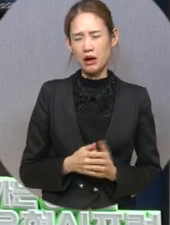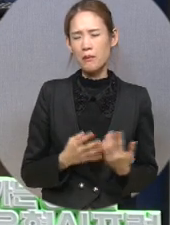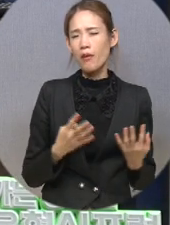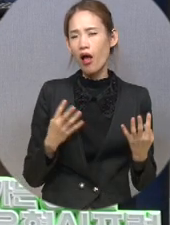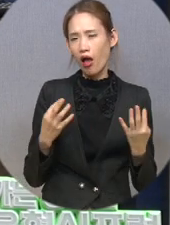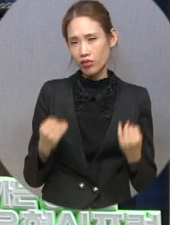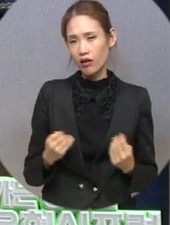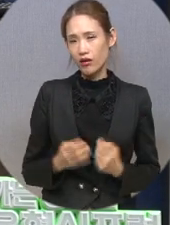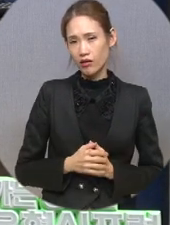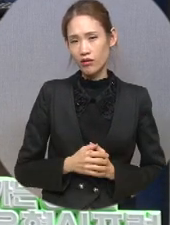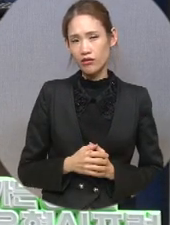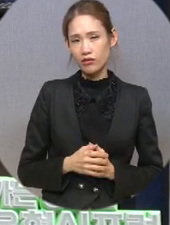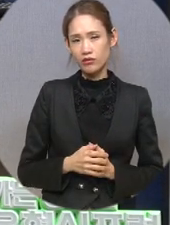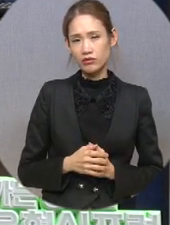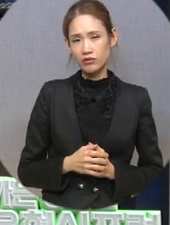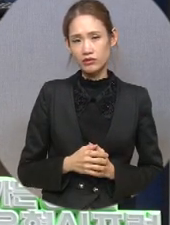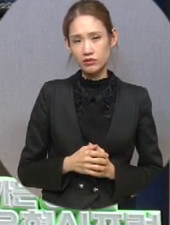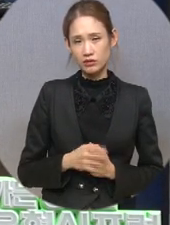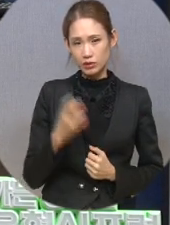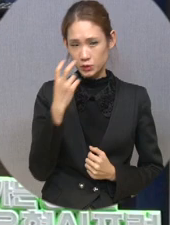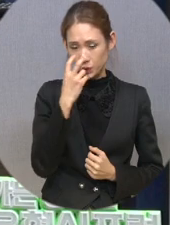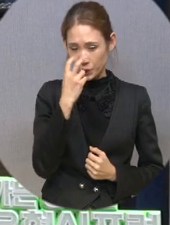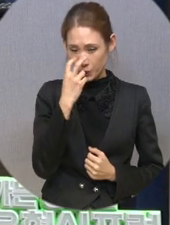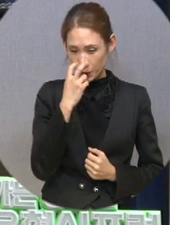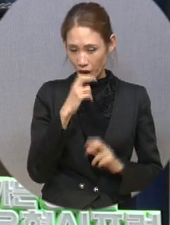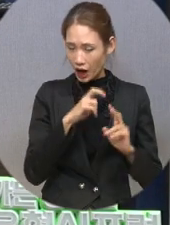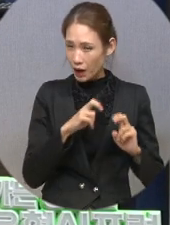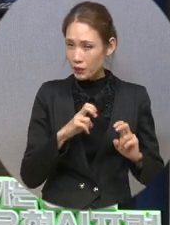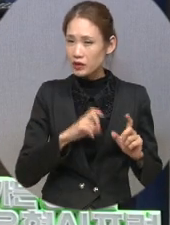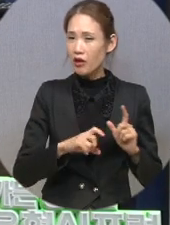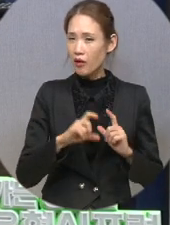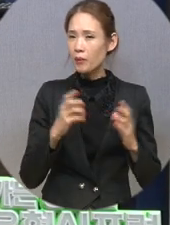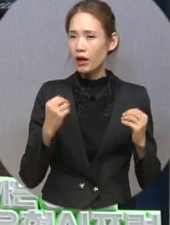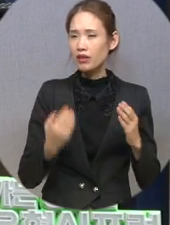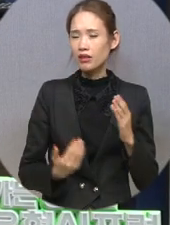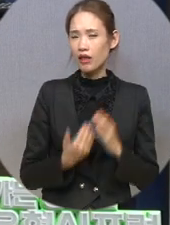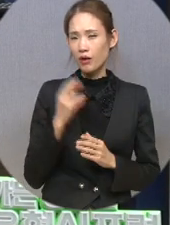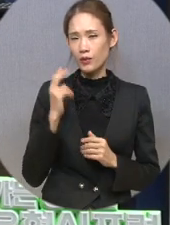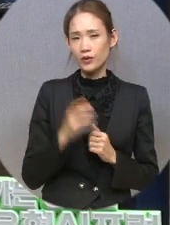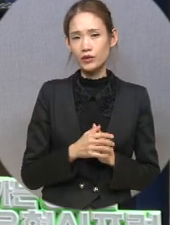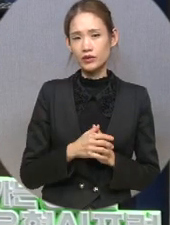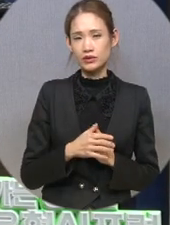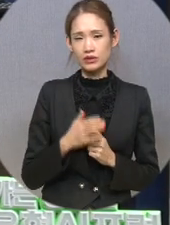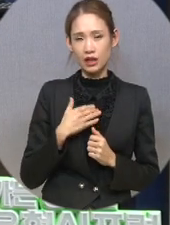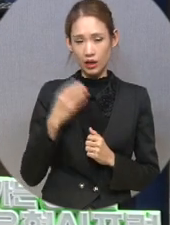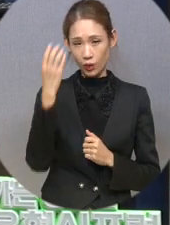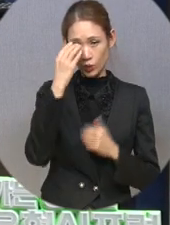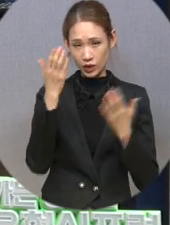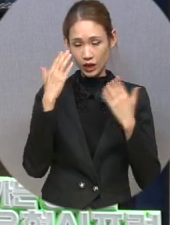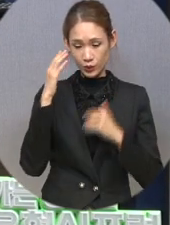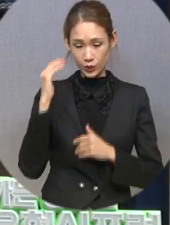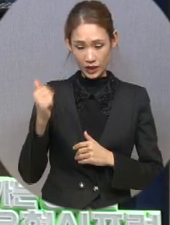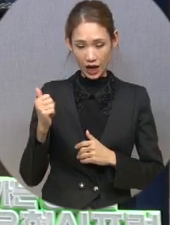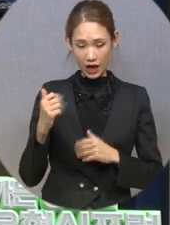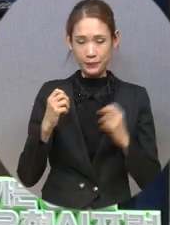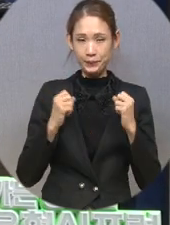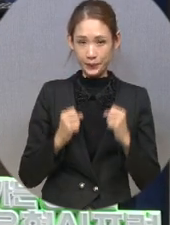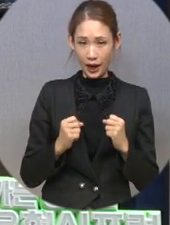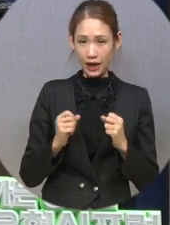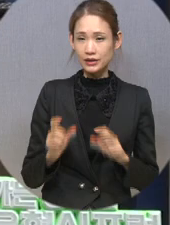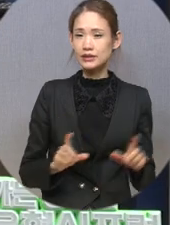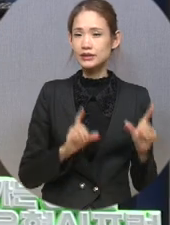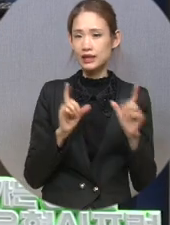많아요. 뭐 조사해 보면 뭐더 많이 나오겠습니다. 제가 이제 고등학교 교장으로 있으면서